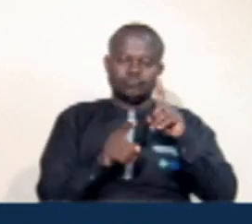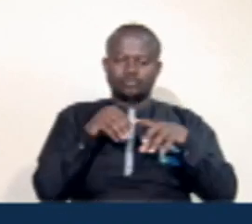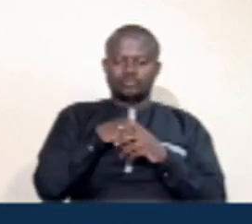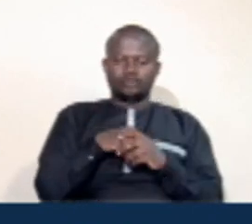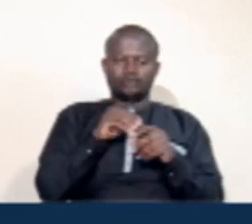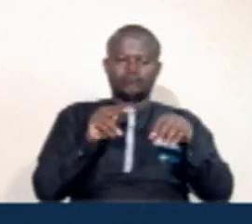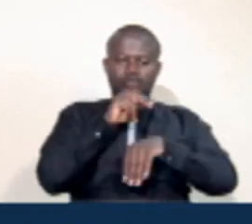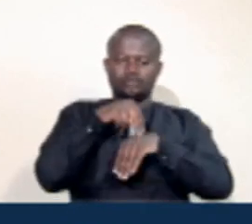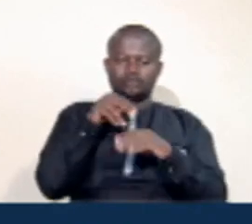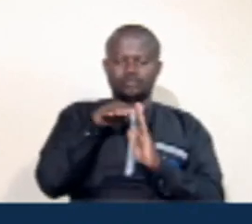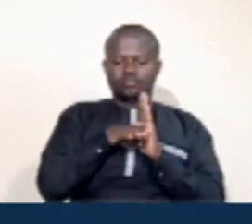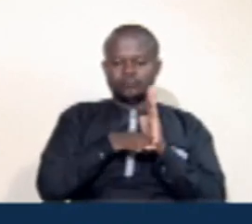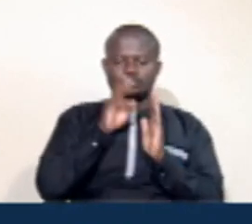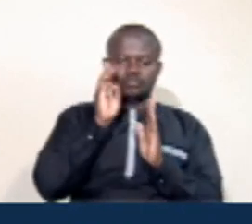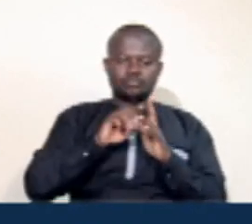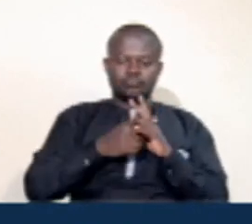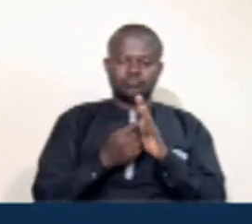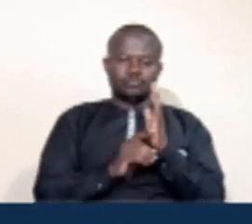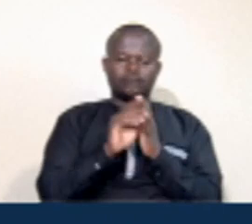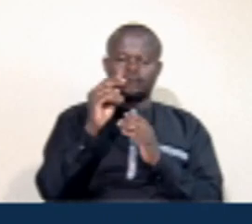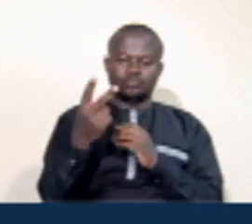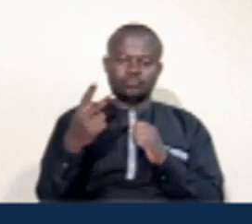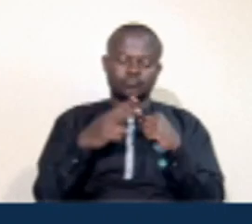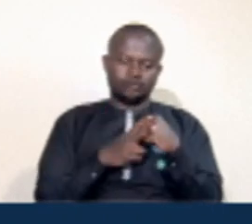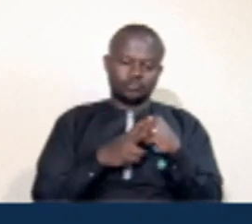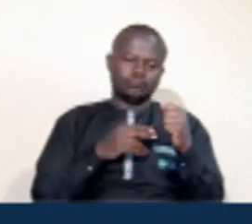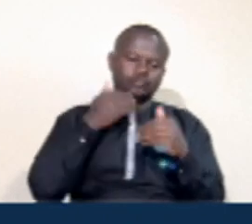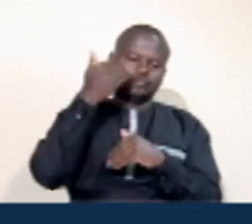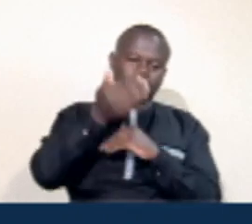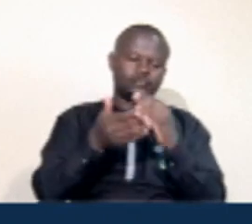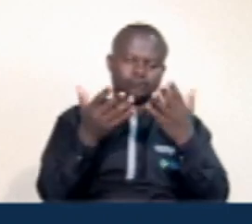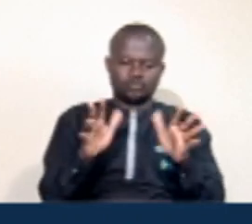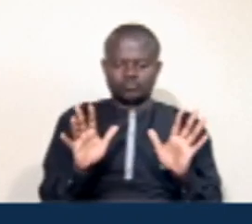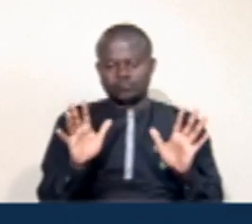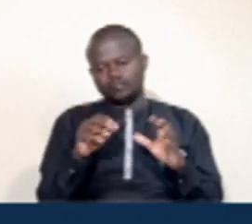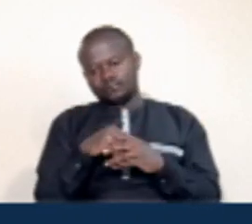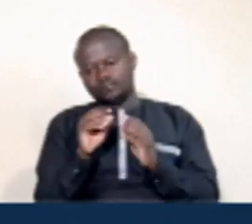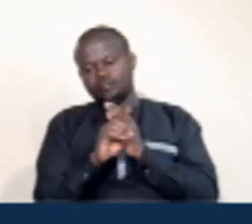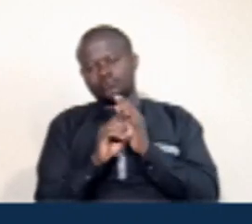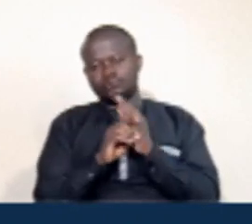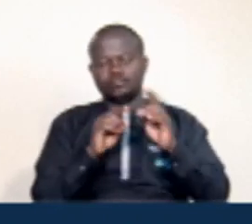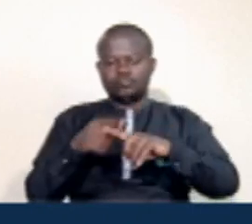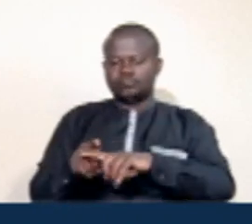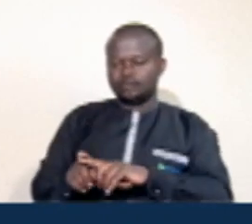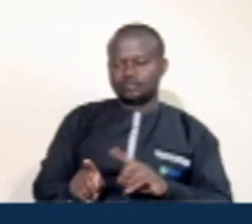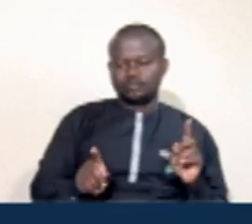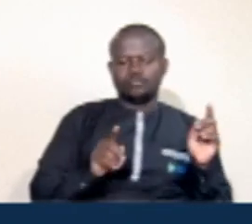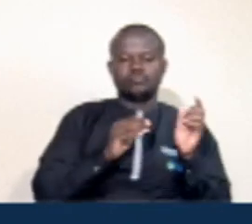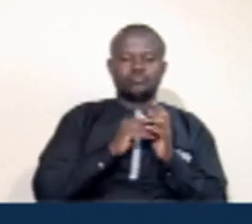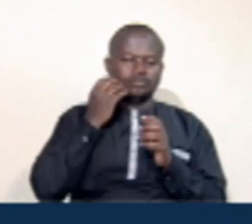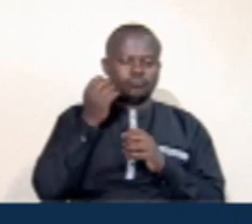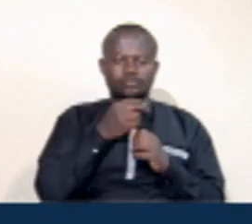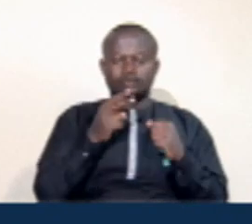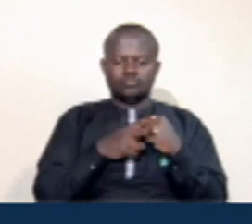bari muri national program bikazatangira ku itariki ya 27 hanyuma ikajya birangira mu matariki atandukanye mu kwezi